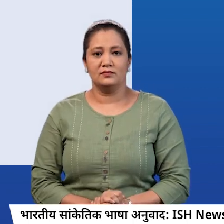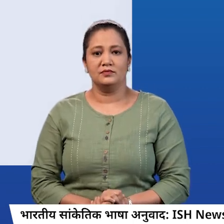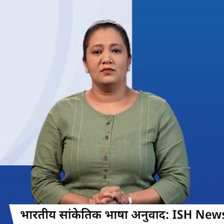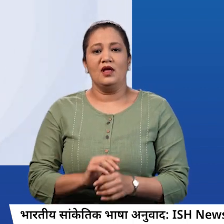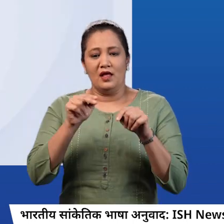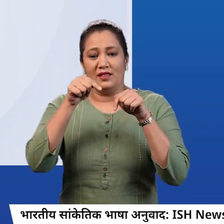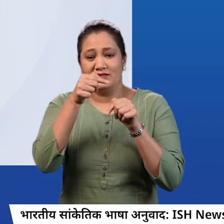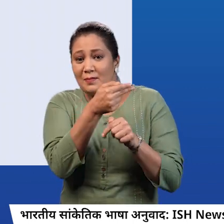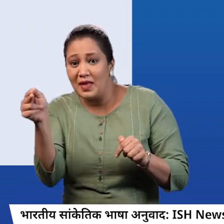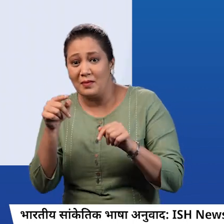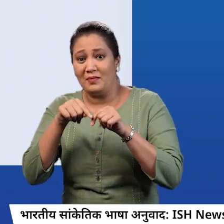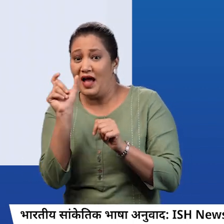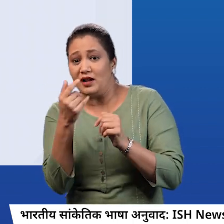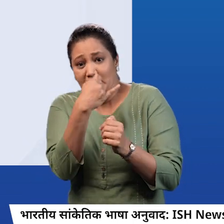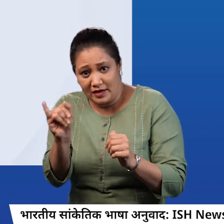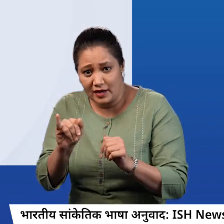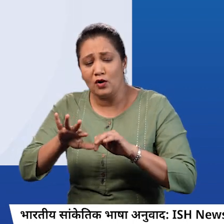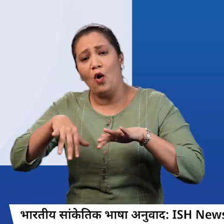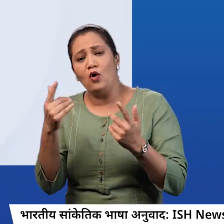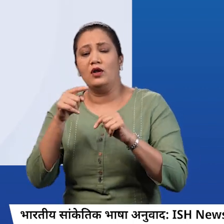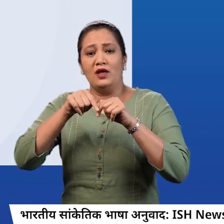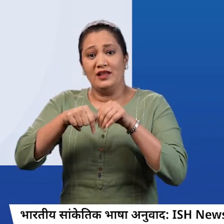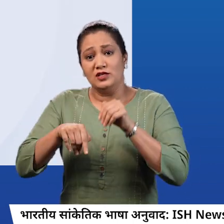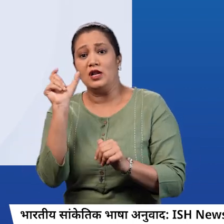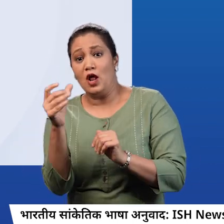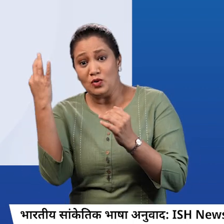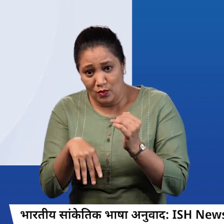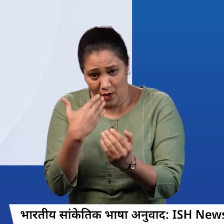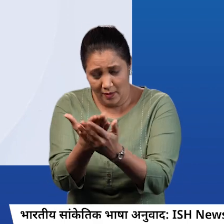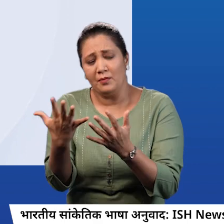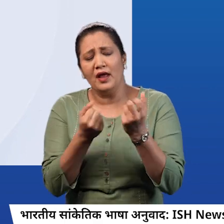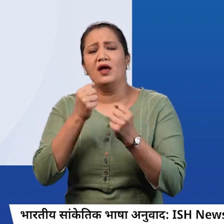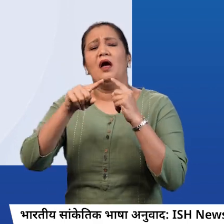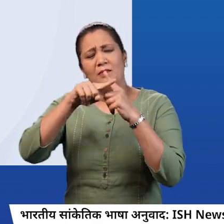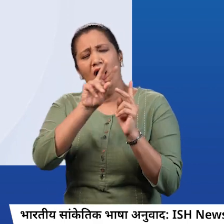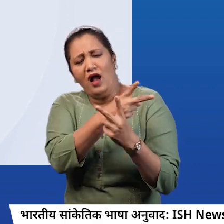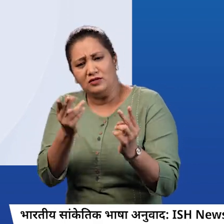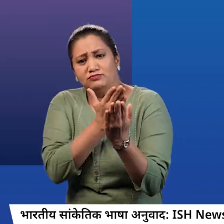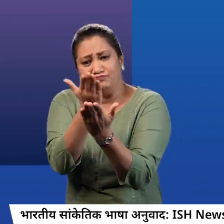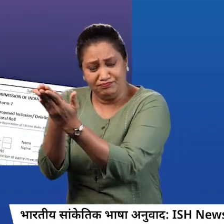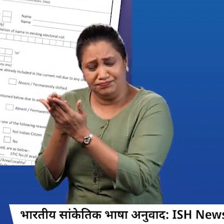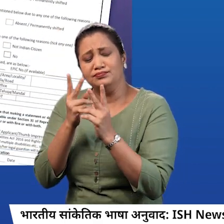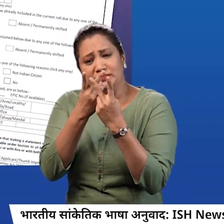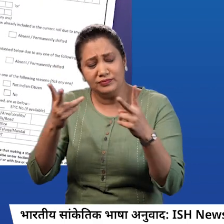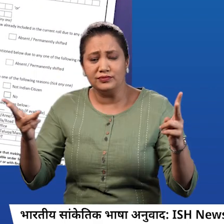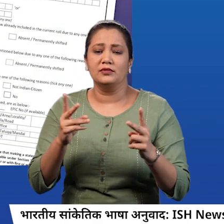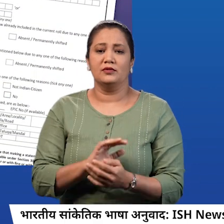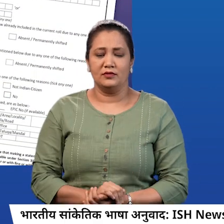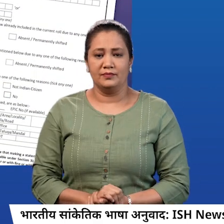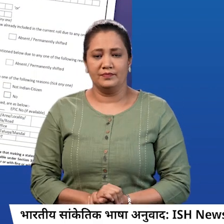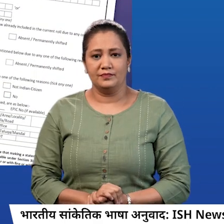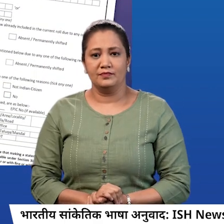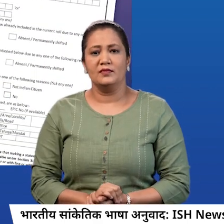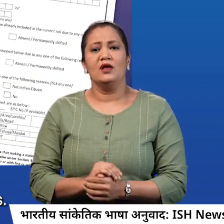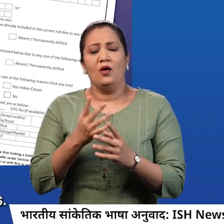सुधारणा, नाव वगळणं, मतदार ओळखपत्र मिळावं यासाठी विनंती करणं, या आणि अशा अनेक विविध सेवांसाठी मतदारांकरता उपलब्ध